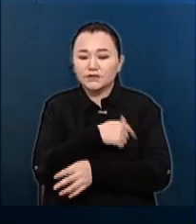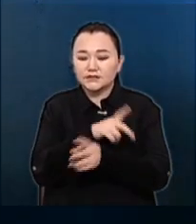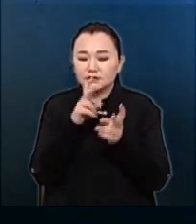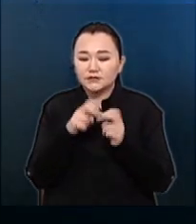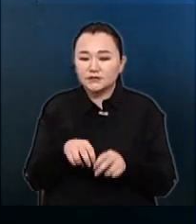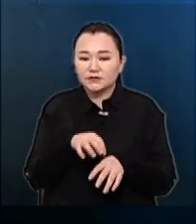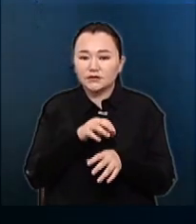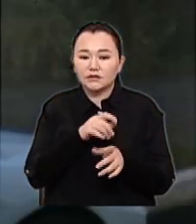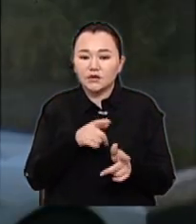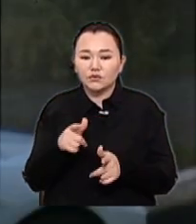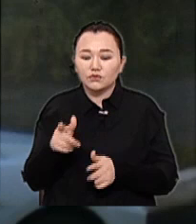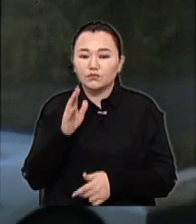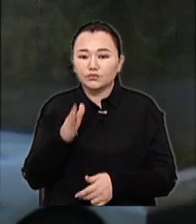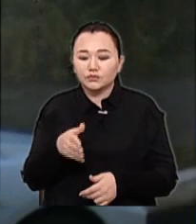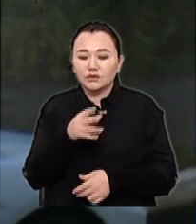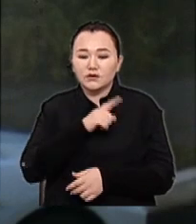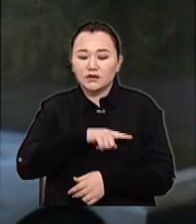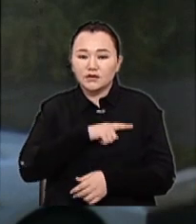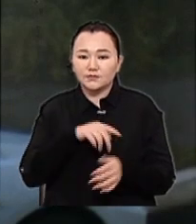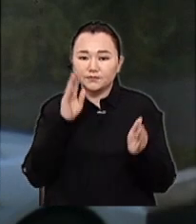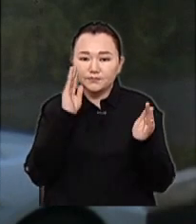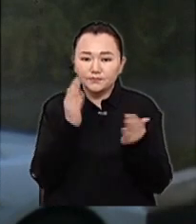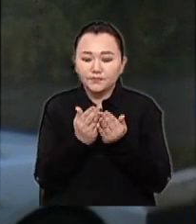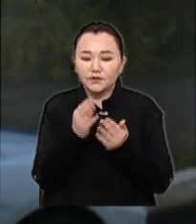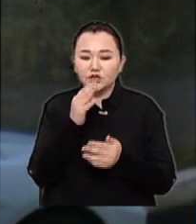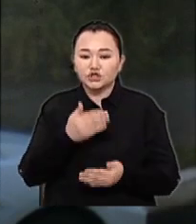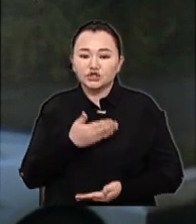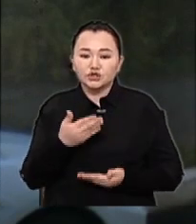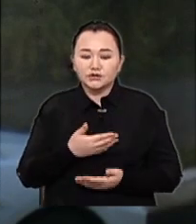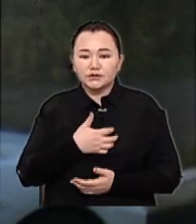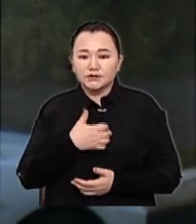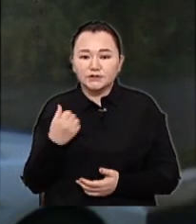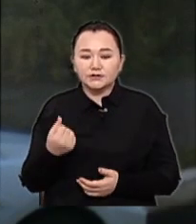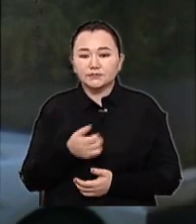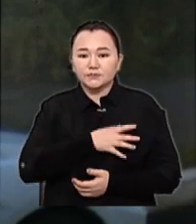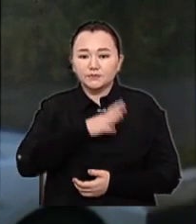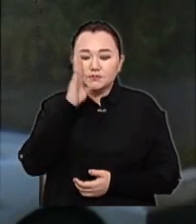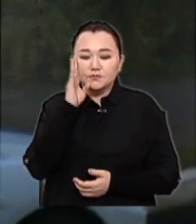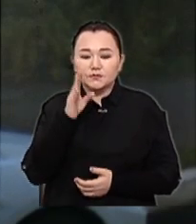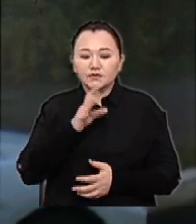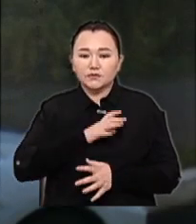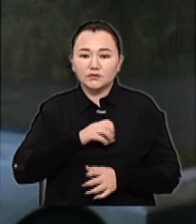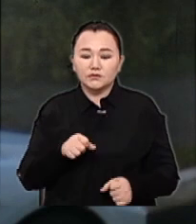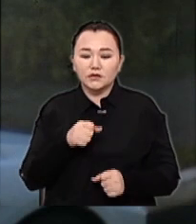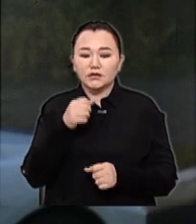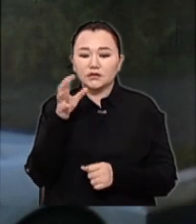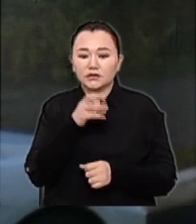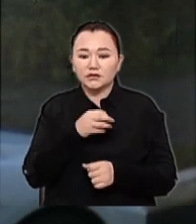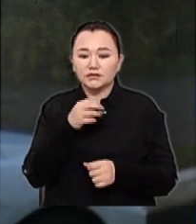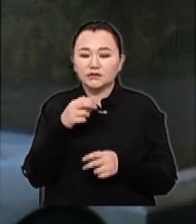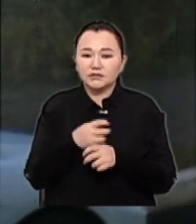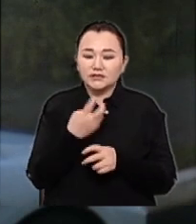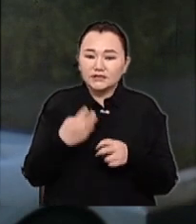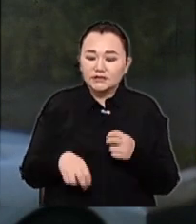сараптама тағайындалды. Мінезі тұйық Айболат тірі кезінде намысшыл болатын дейді жақындары. Бұған дейін де жамбасы сынған жасырып, сырқат